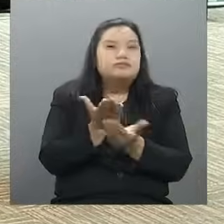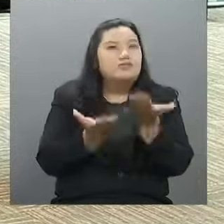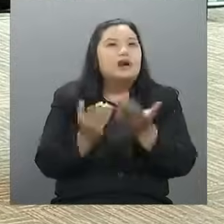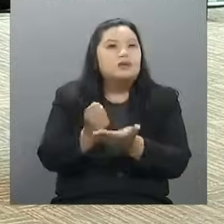ะ